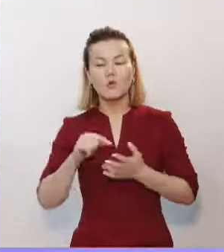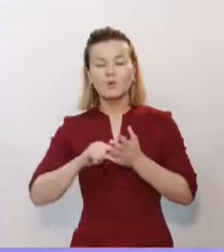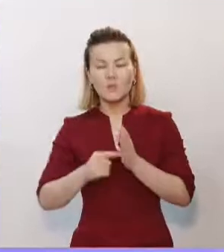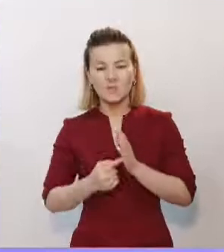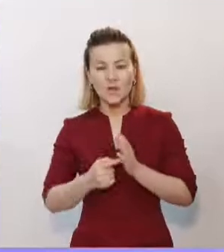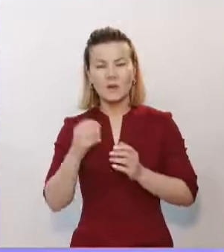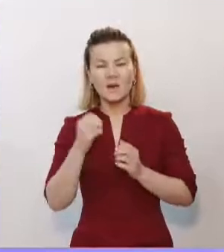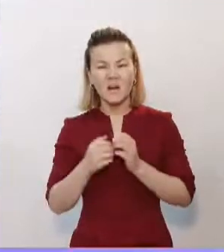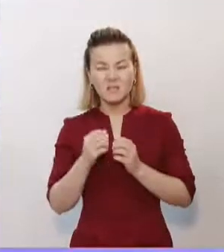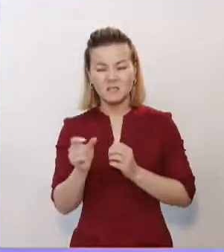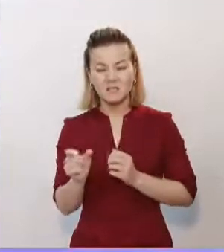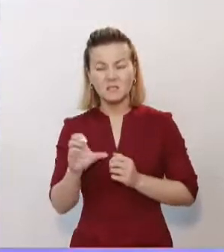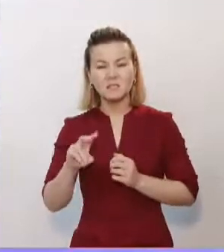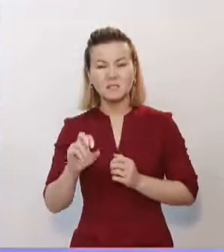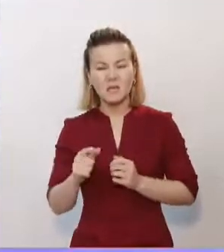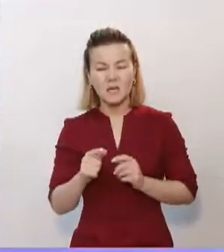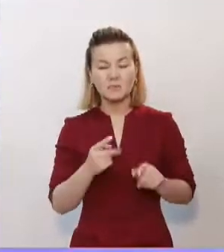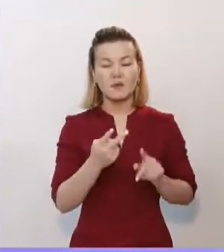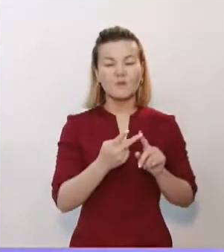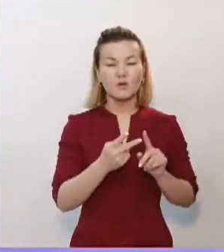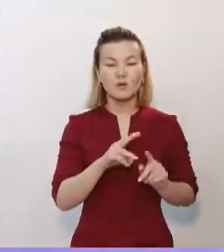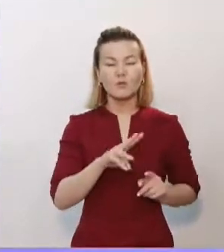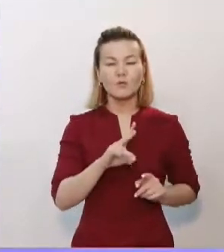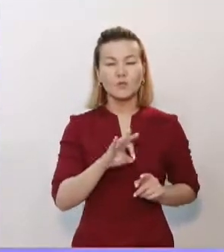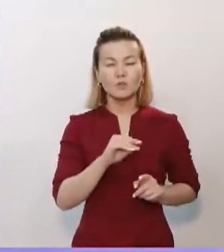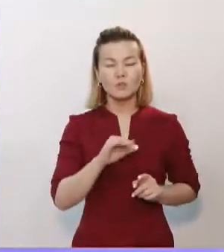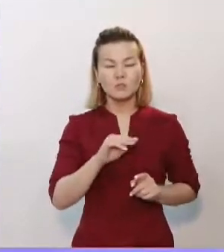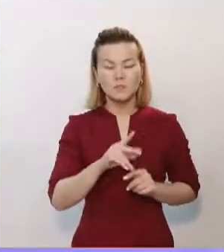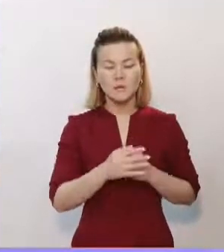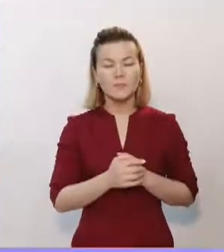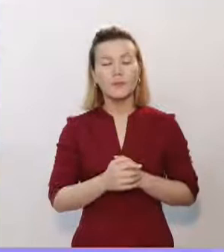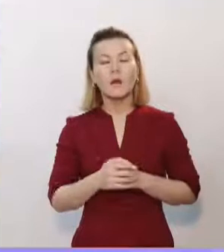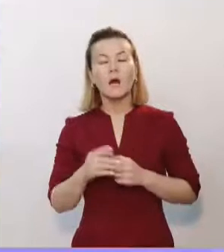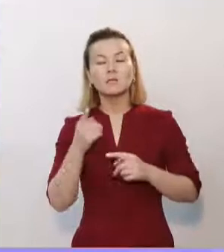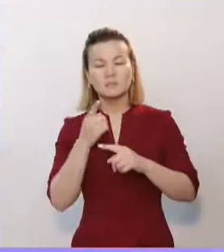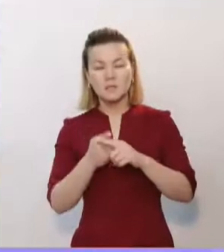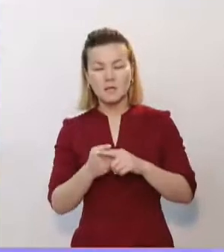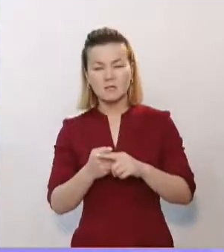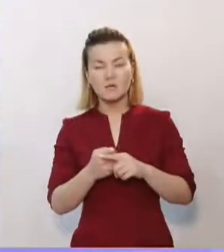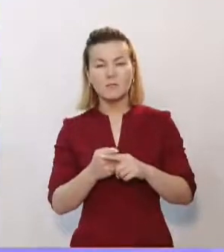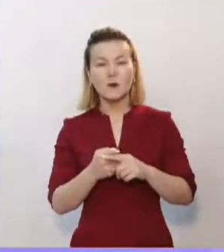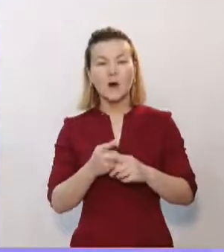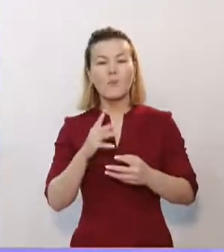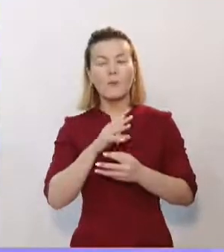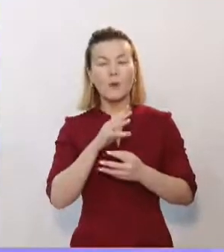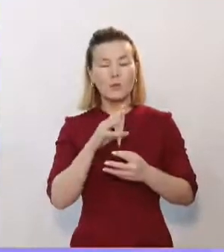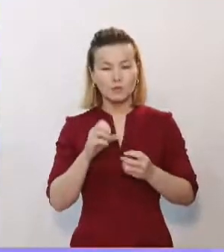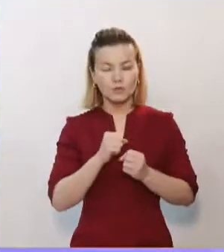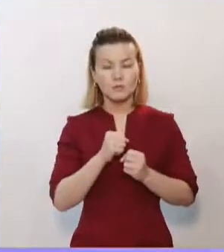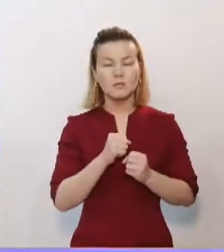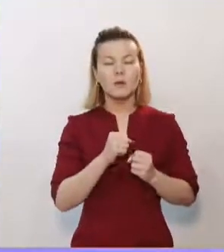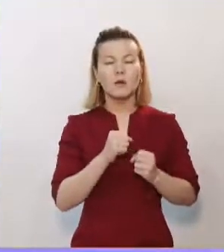каждое слагаемое на второй множитель. Третье. Складываем полученные произведения.